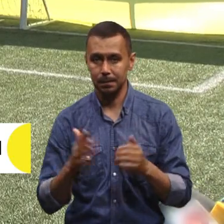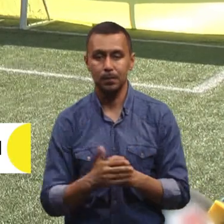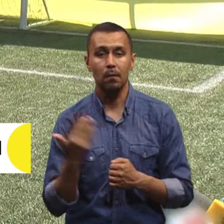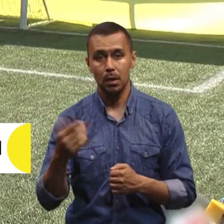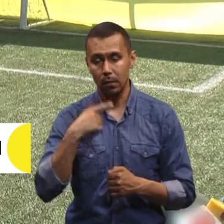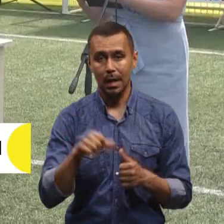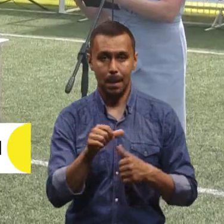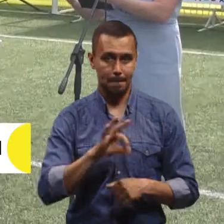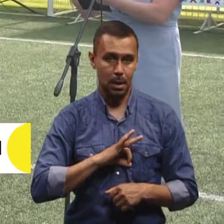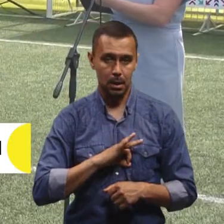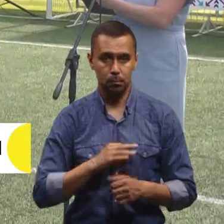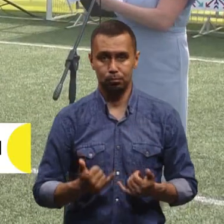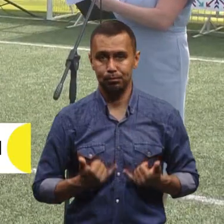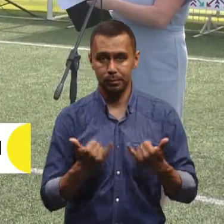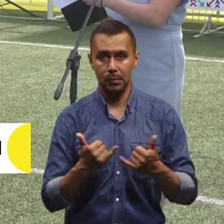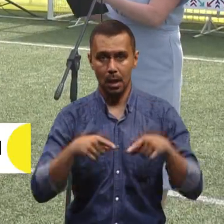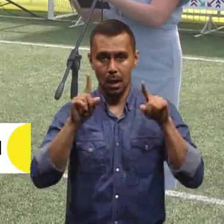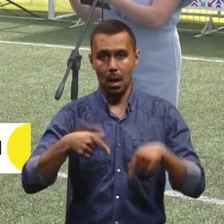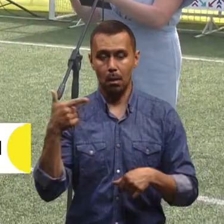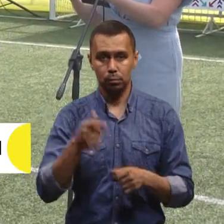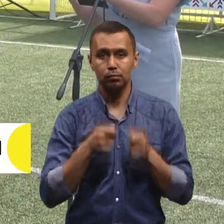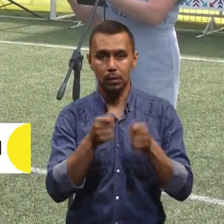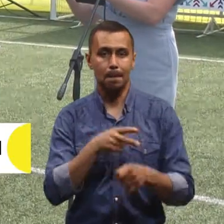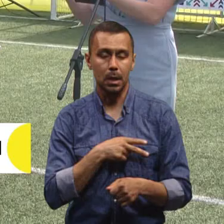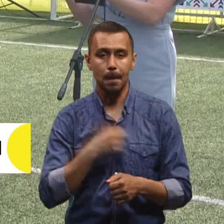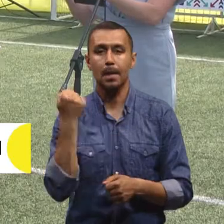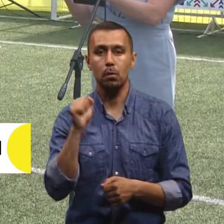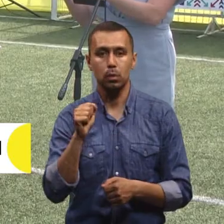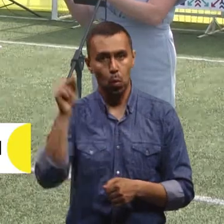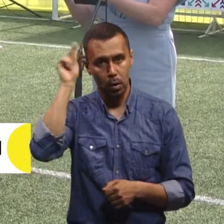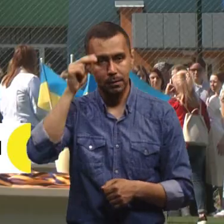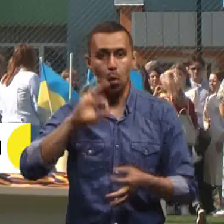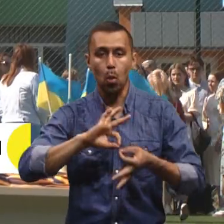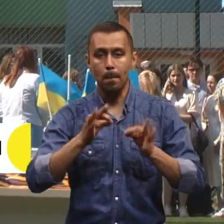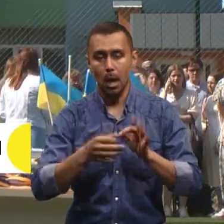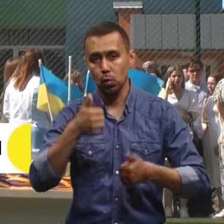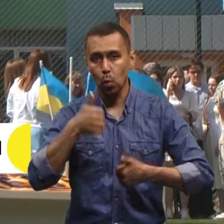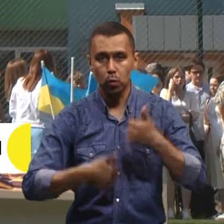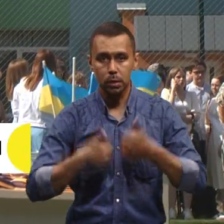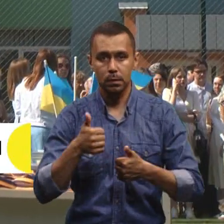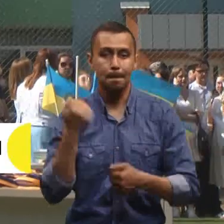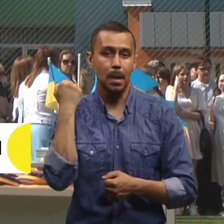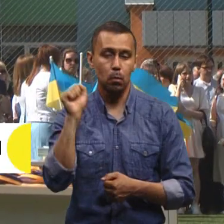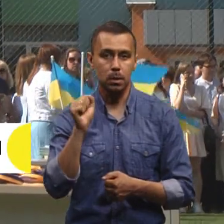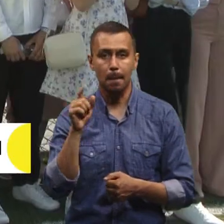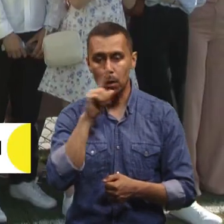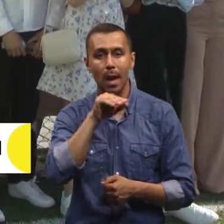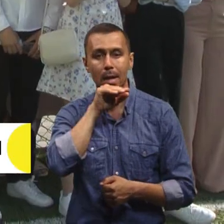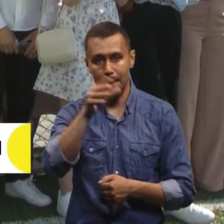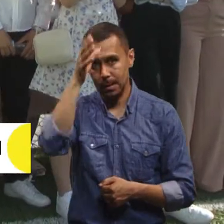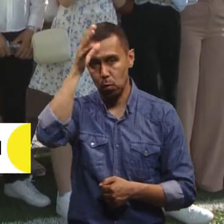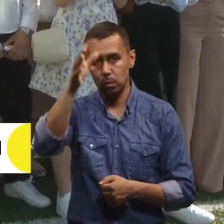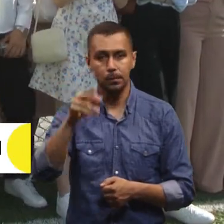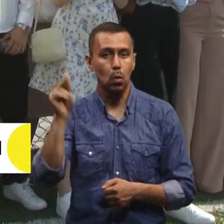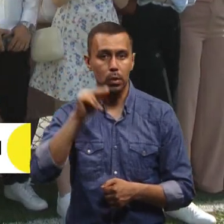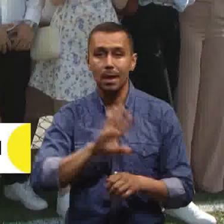її слів, крім медалістів, почесними грамотами нагороджували призерів та переможців учнівських олімпіад та конкурсів і переможців Малої академії наук,